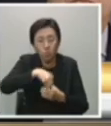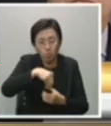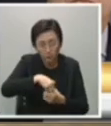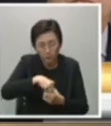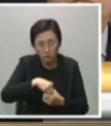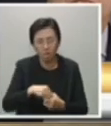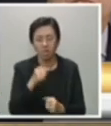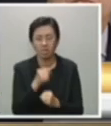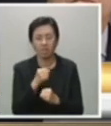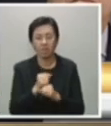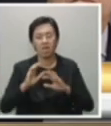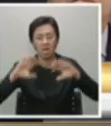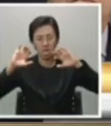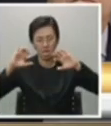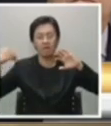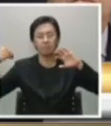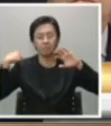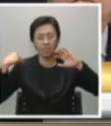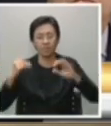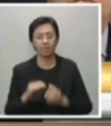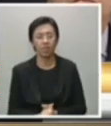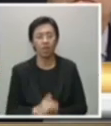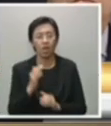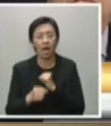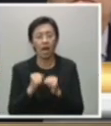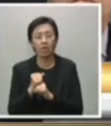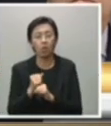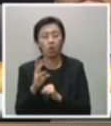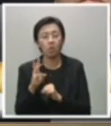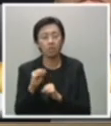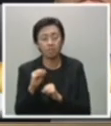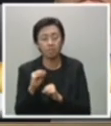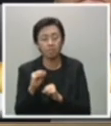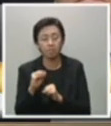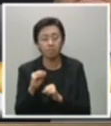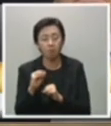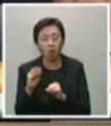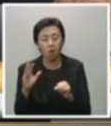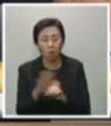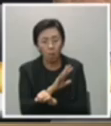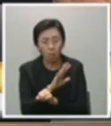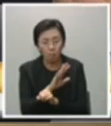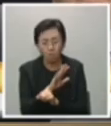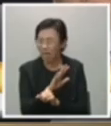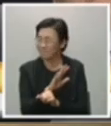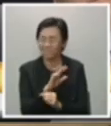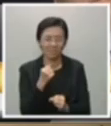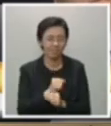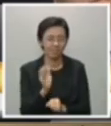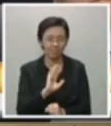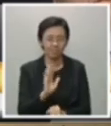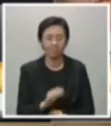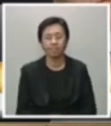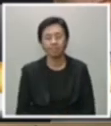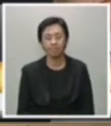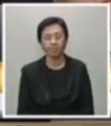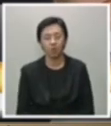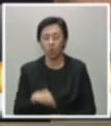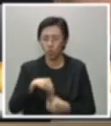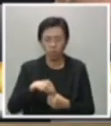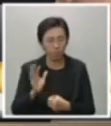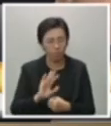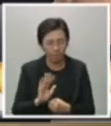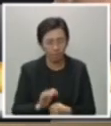ที่รับราชการแล้วเท่านั้นบุคคลที่เกษียณอายุราชการแล้วไม่มีสิทธิ์เข้าพักแต่อย่างใดครับท่านประธานท่านประธานที่เคาร